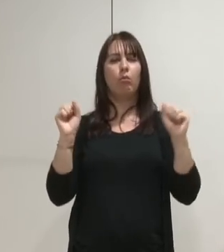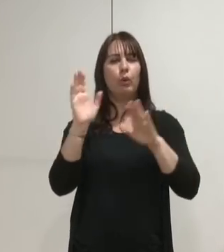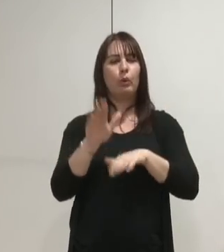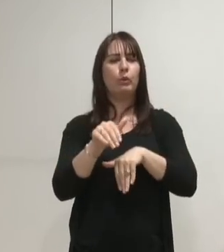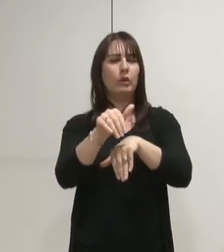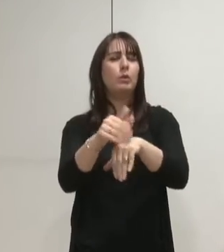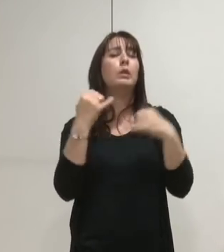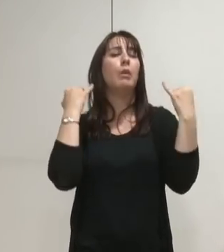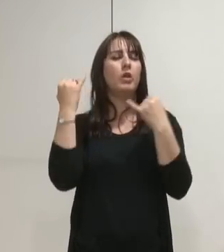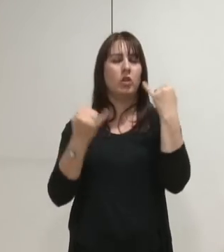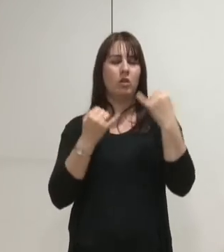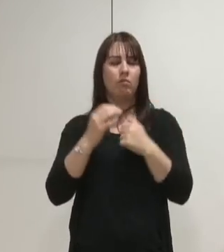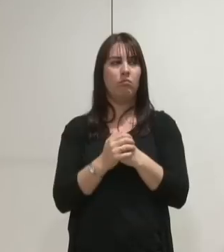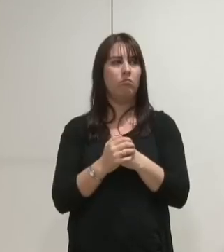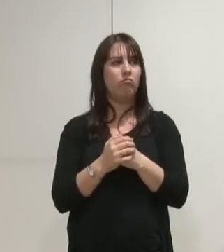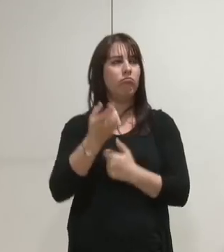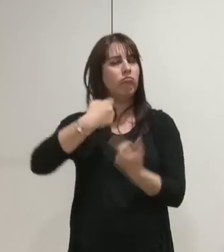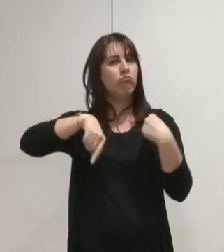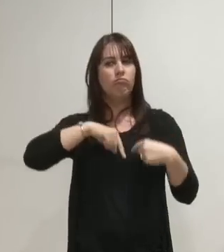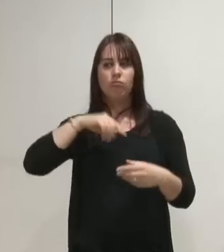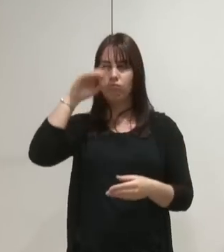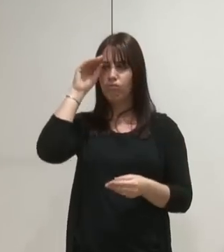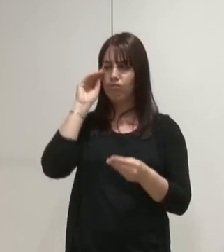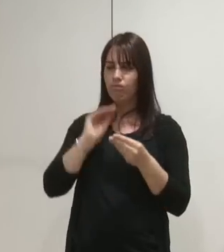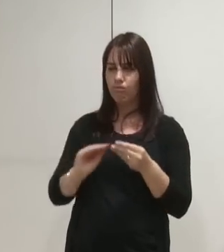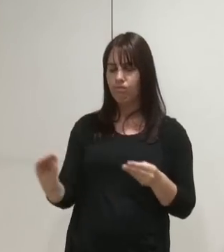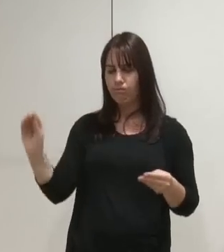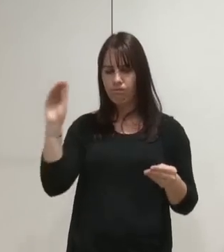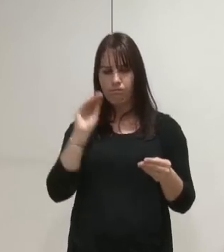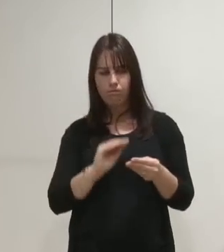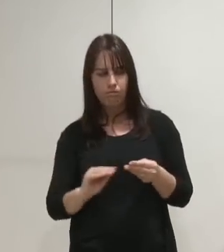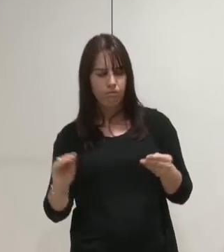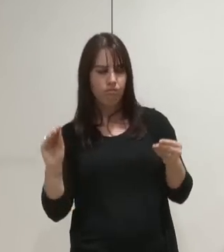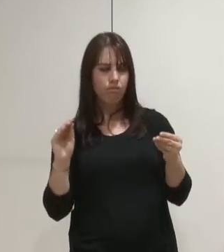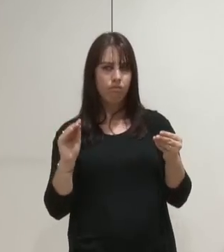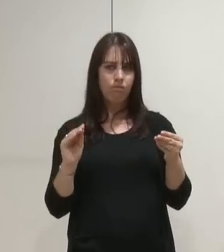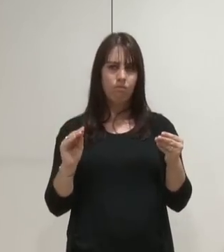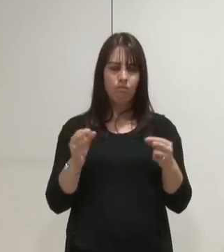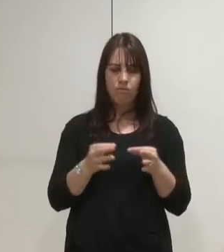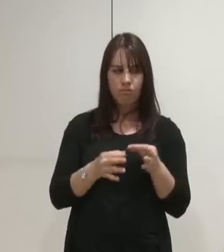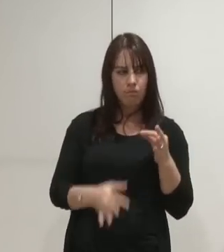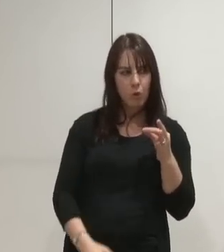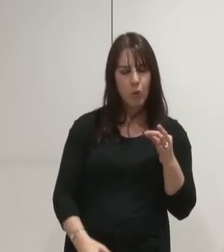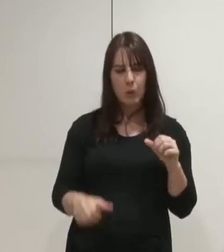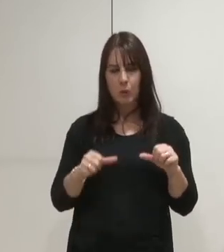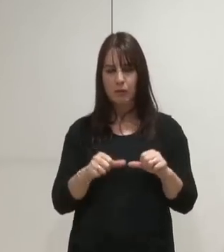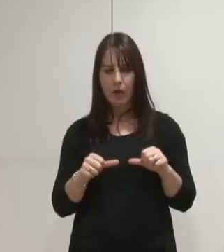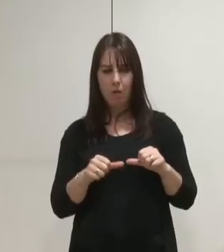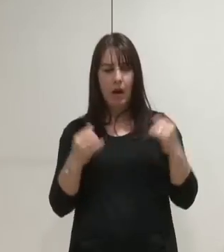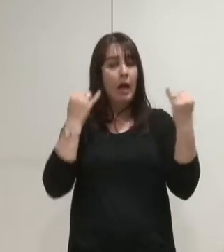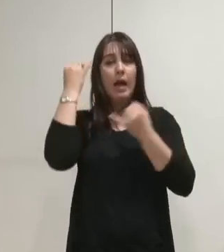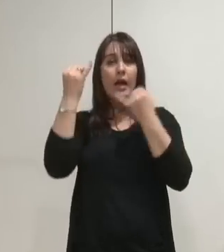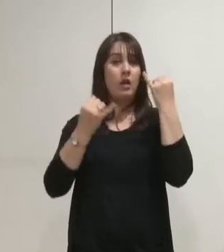nous serions posé la question de savoir ce qu'il advenait si ce n'était pas